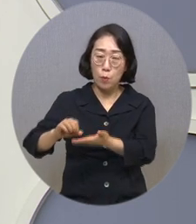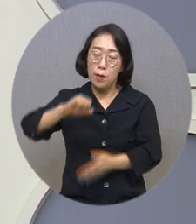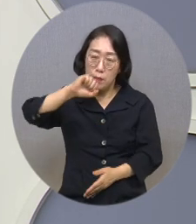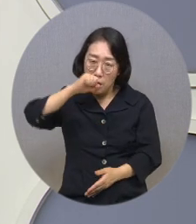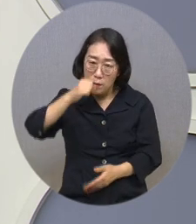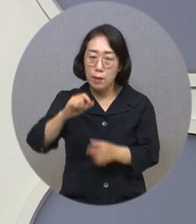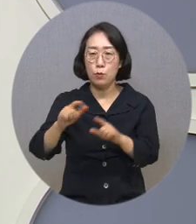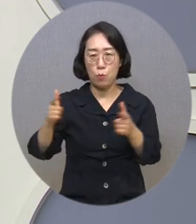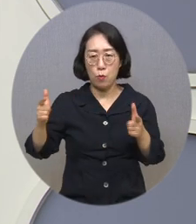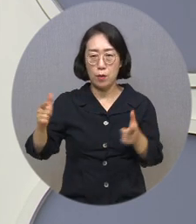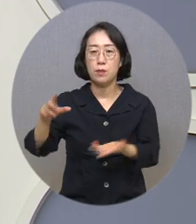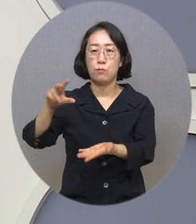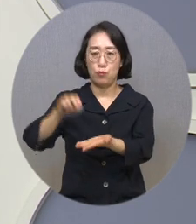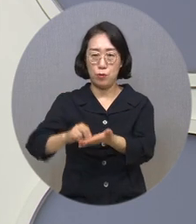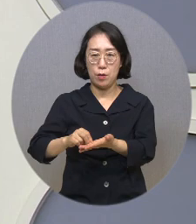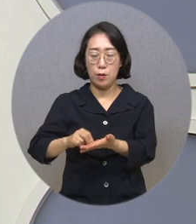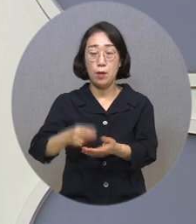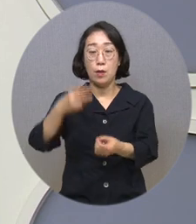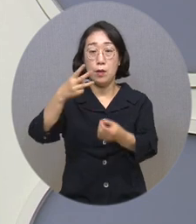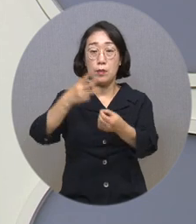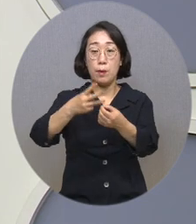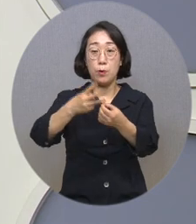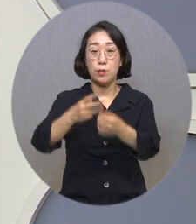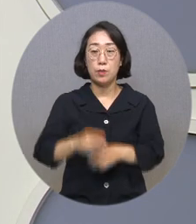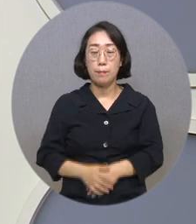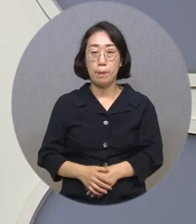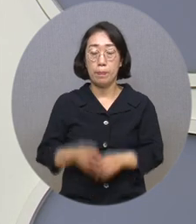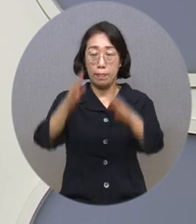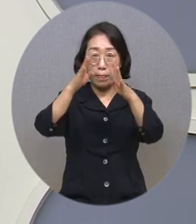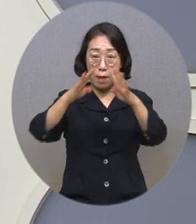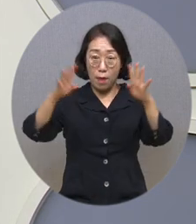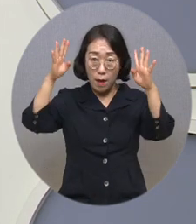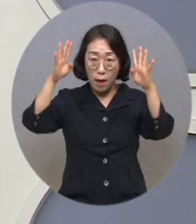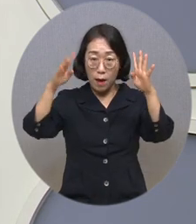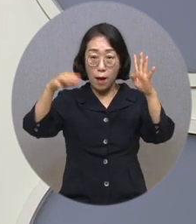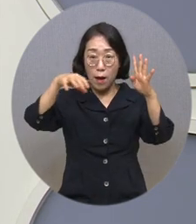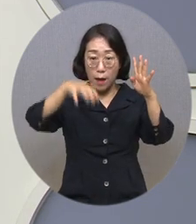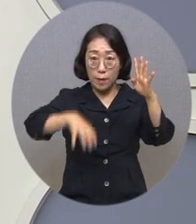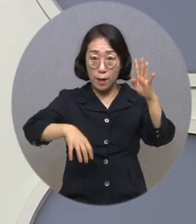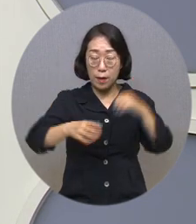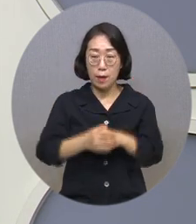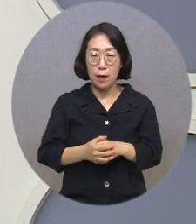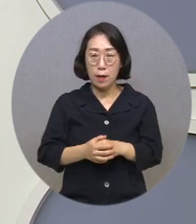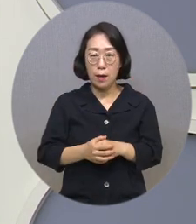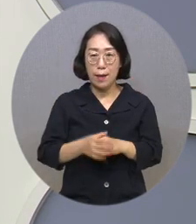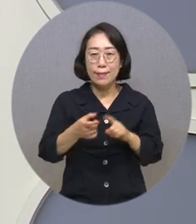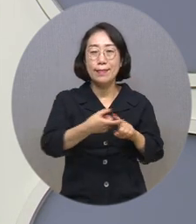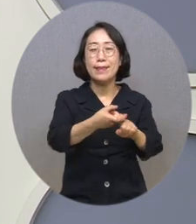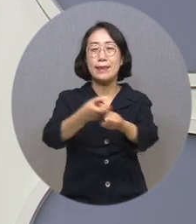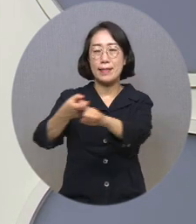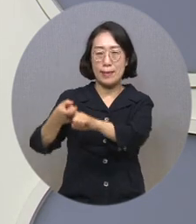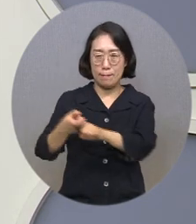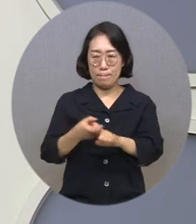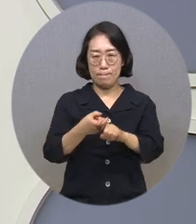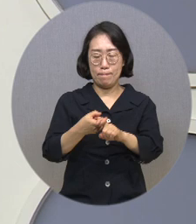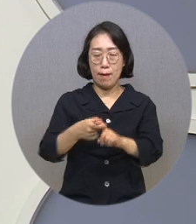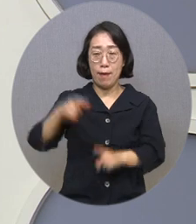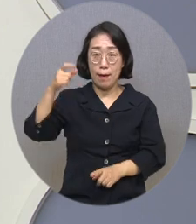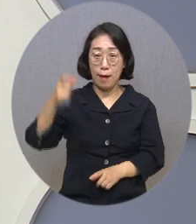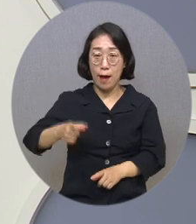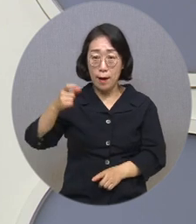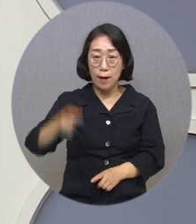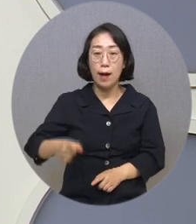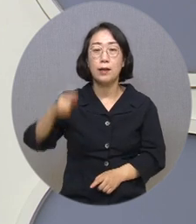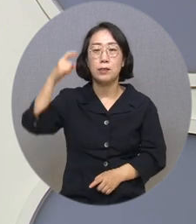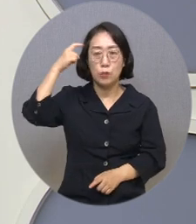이제 제일 중요한 게 대학 구성원들의 그 한 팀 정신이거든요, 사실은. 이제 그 부분에